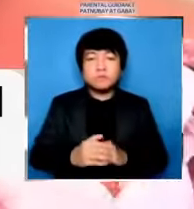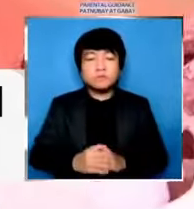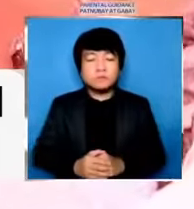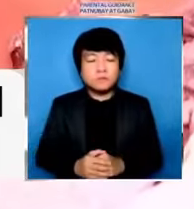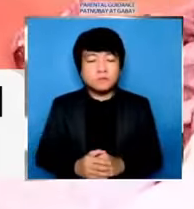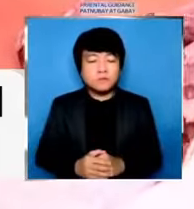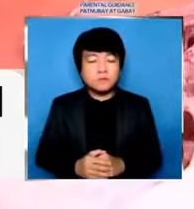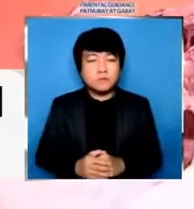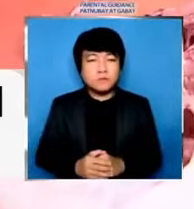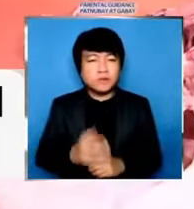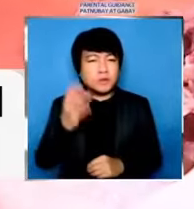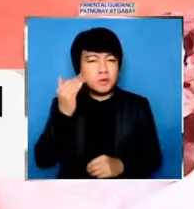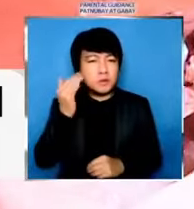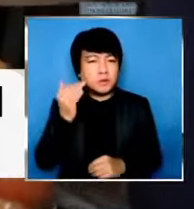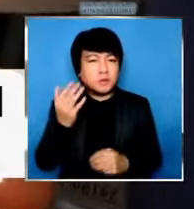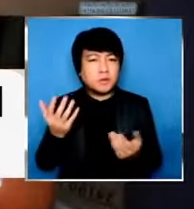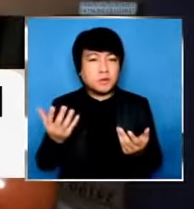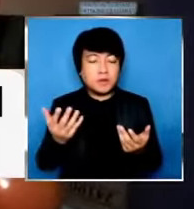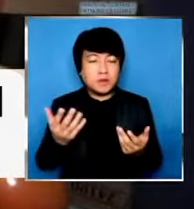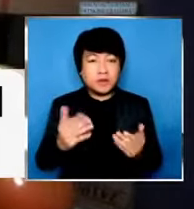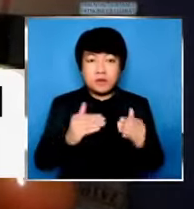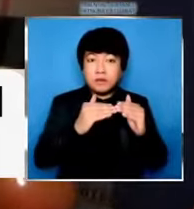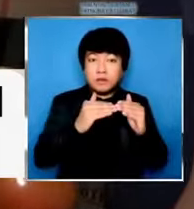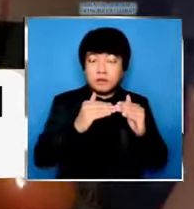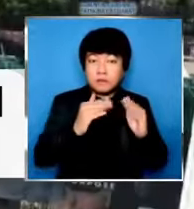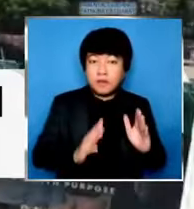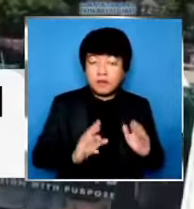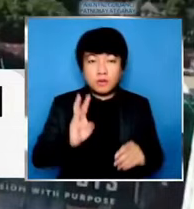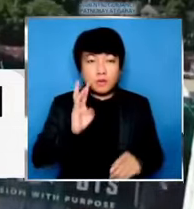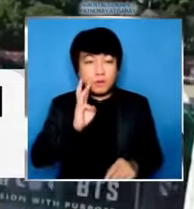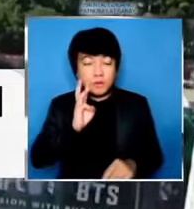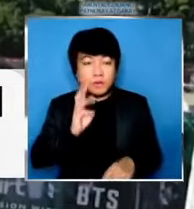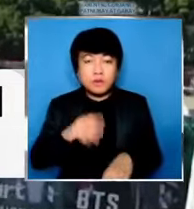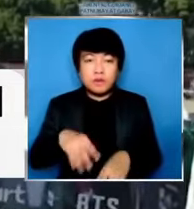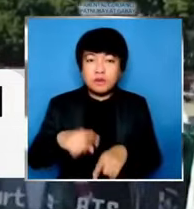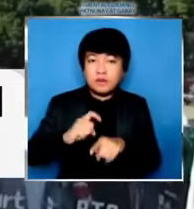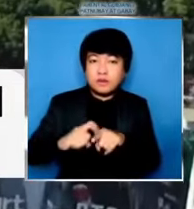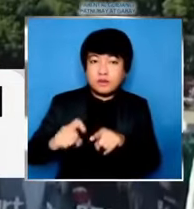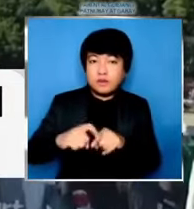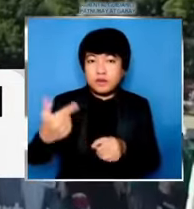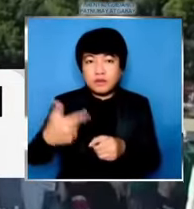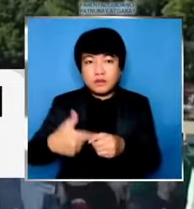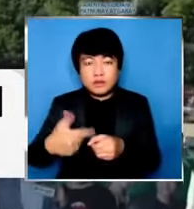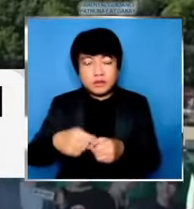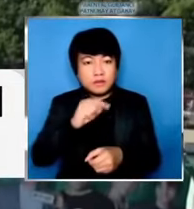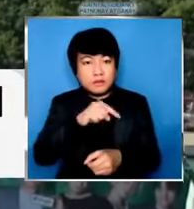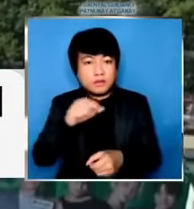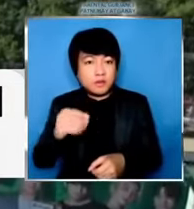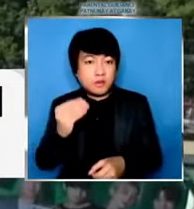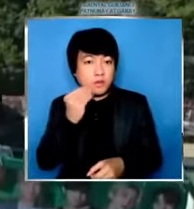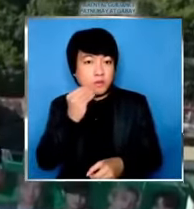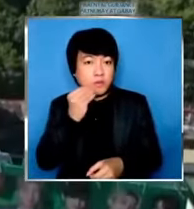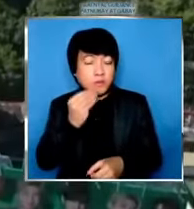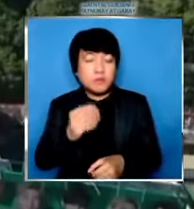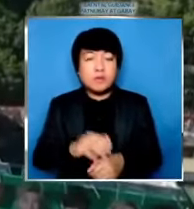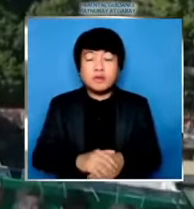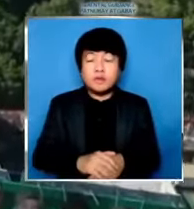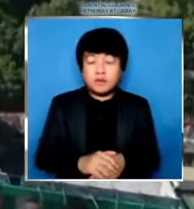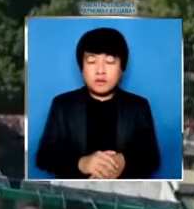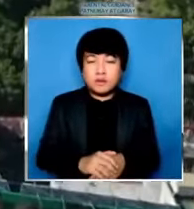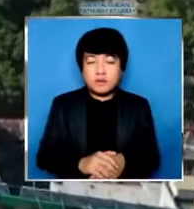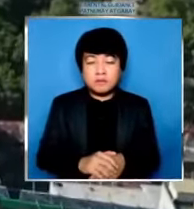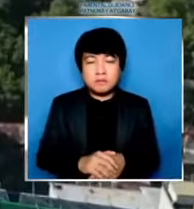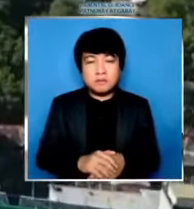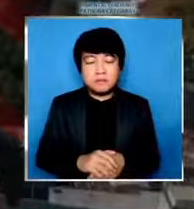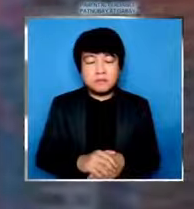mabagal na paggalaw ng presyo ng pabahay, tubig, kuryente at gas at iba pang fuels pati ng food and non-alcoholic beverages.